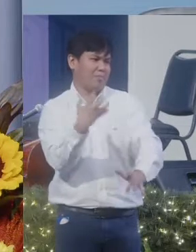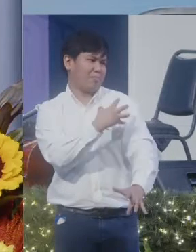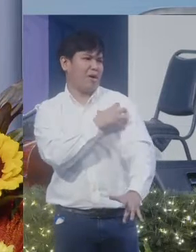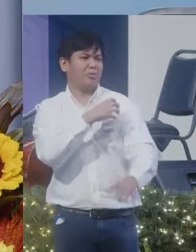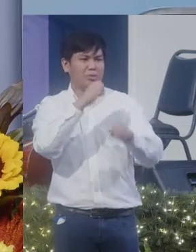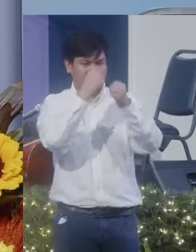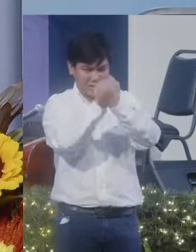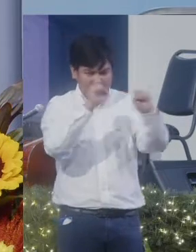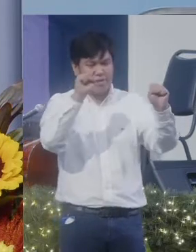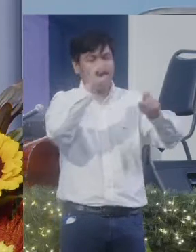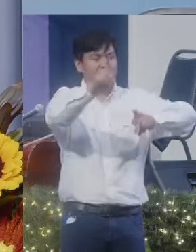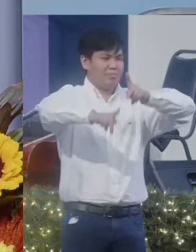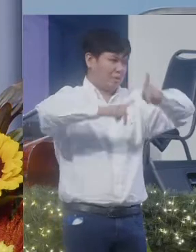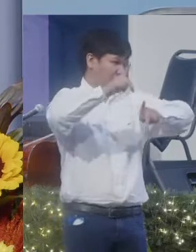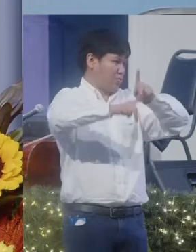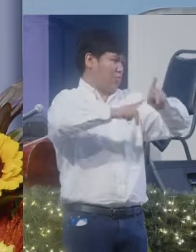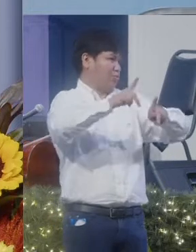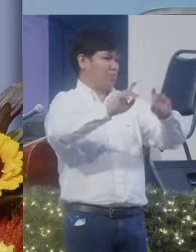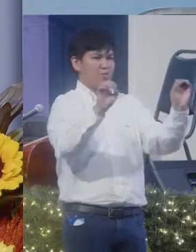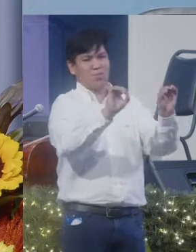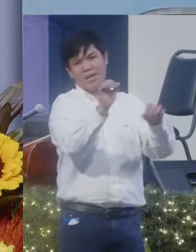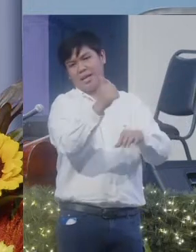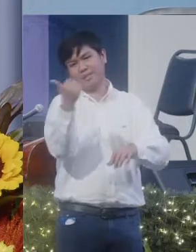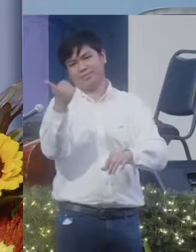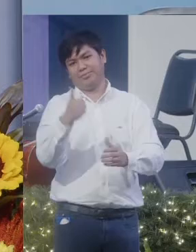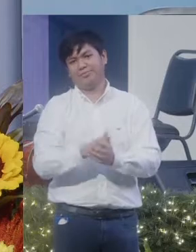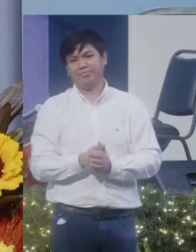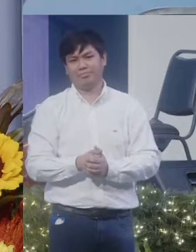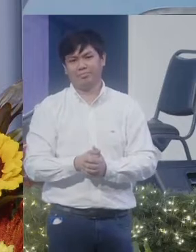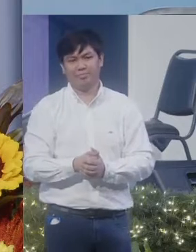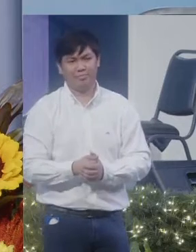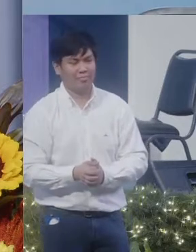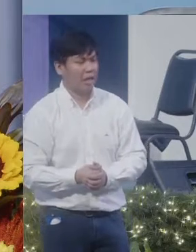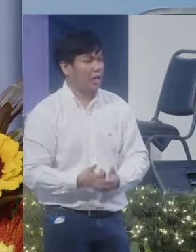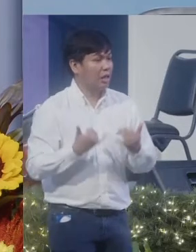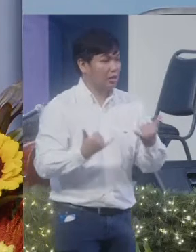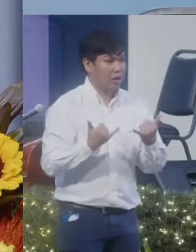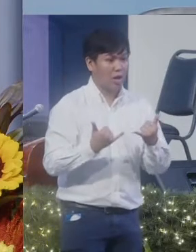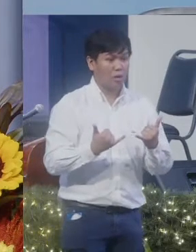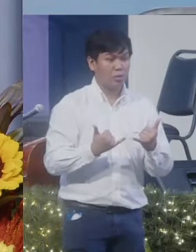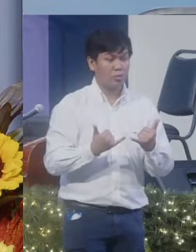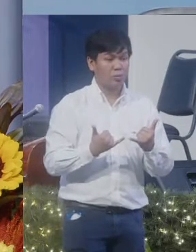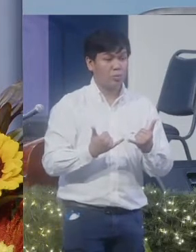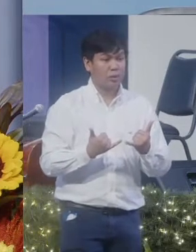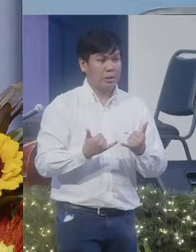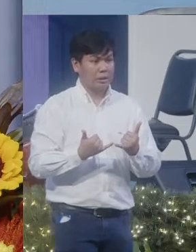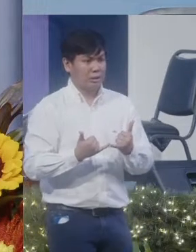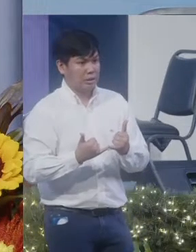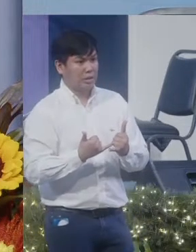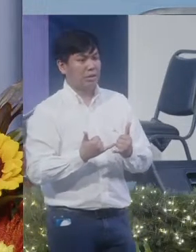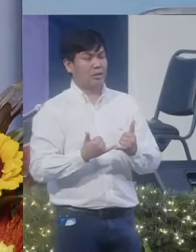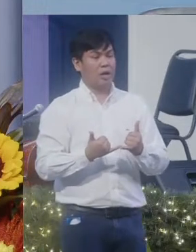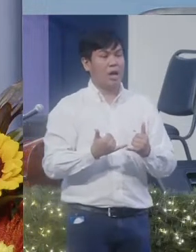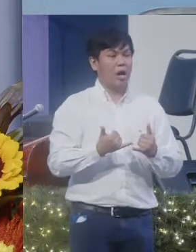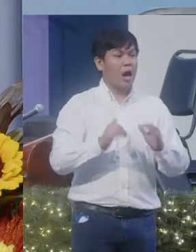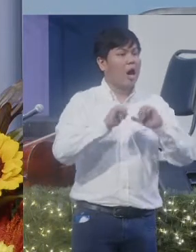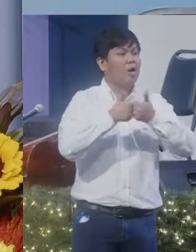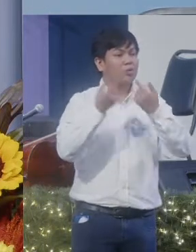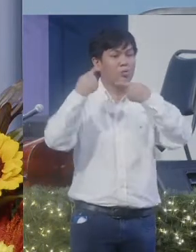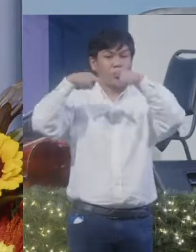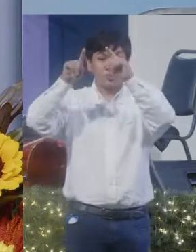po ang unang katotohanan natin makikita, ang makapangyarihang pagtuturo ng salita ng Diyos ang susi para